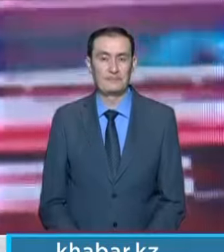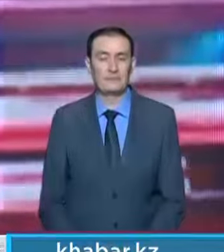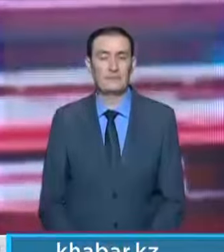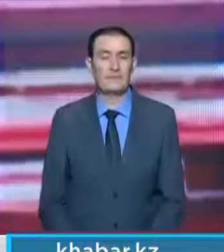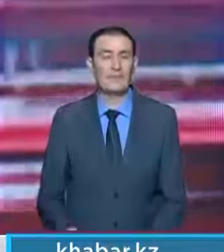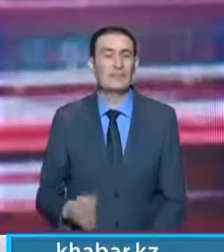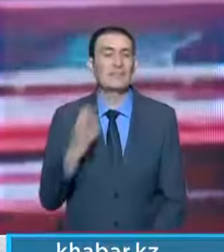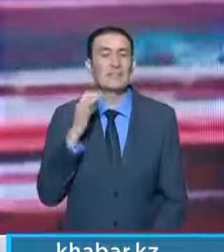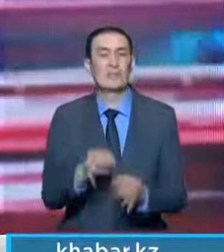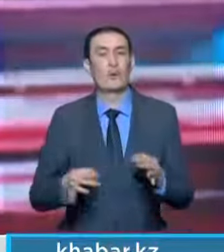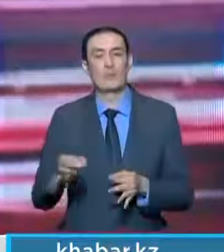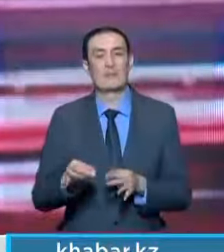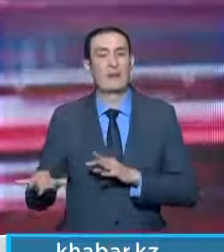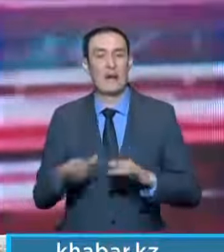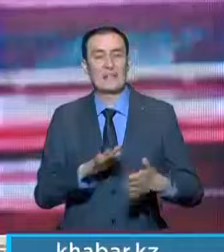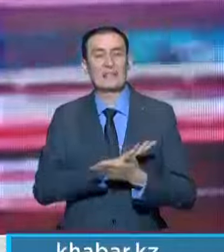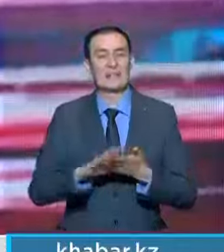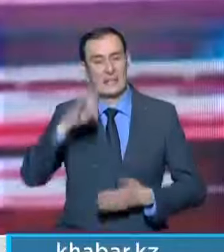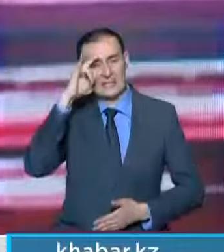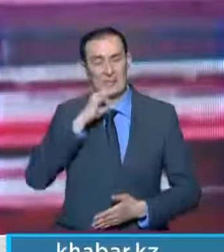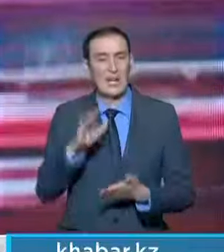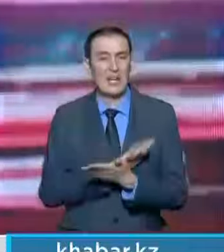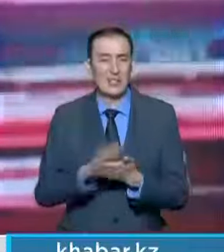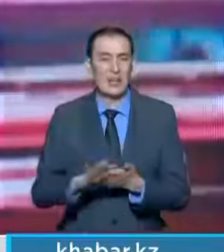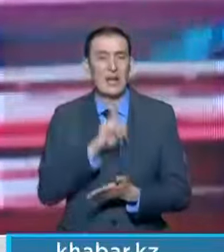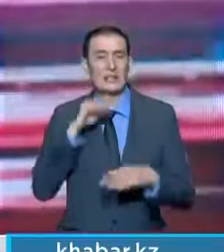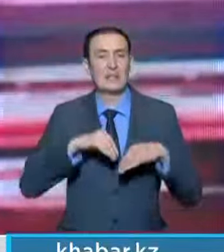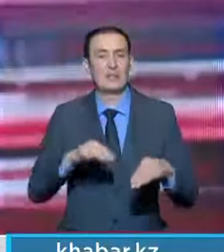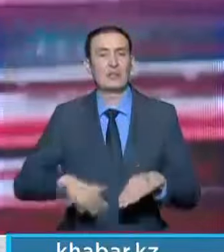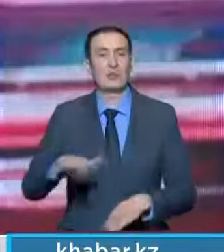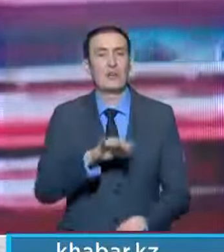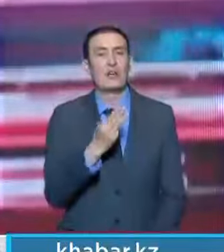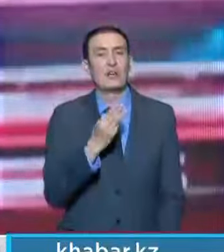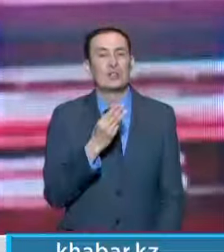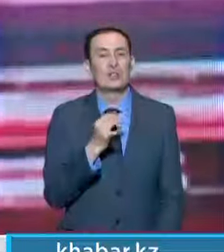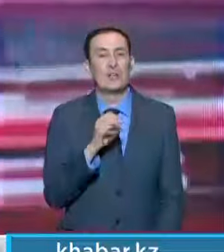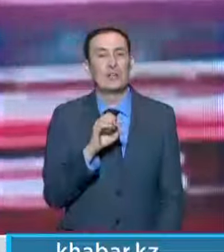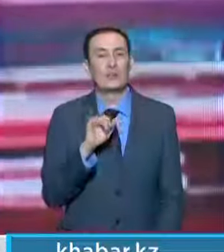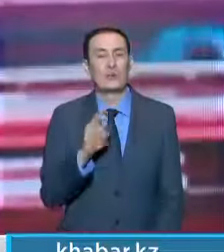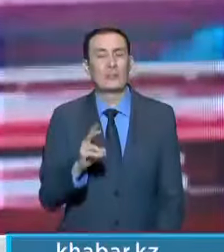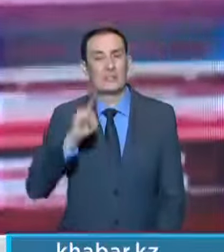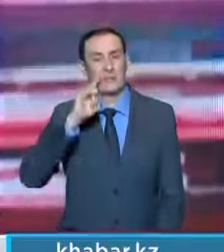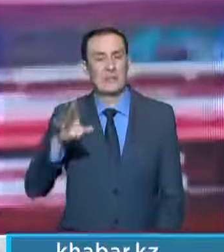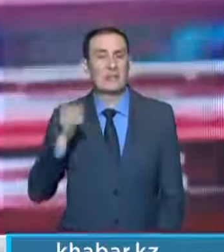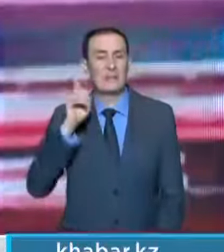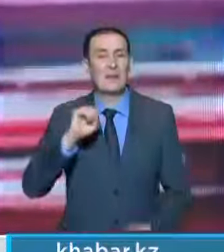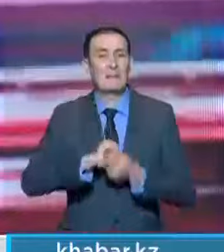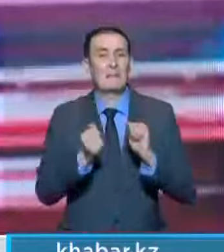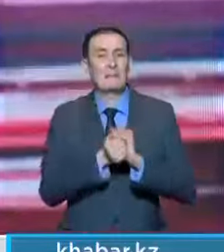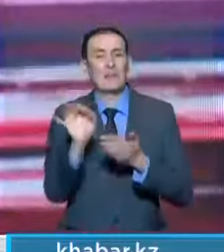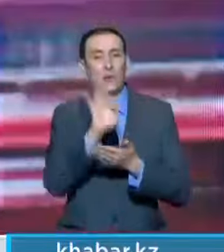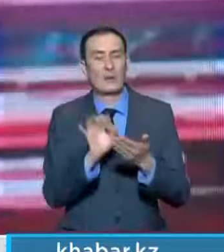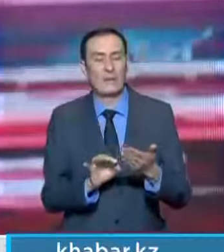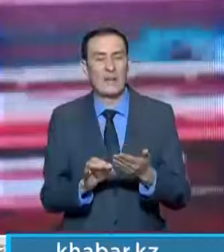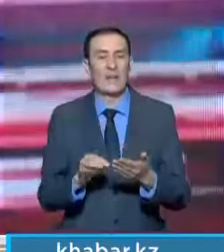В Кызылординской области в рамках акции «Тазак Казахстан» очистили и озеленили территорию ущелья Саускандык, где находятся знаменитые древние петроглифы.